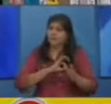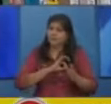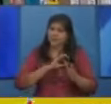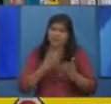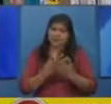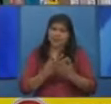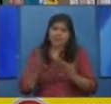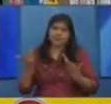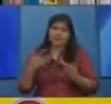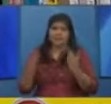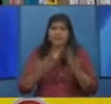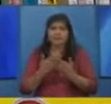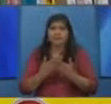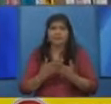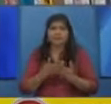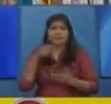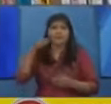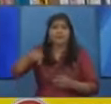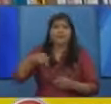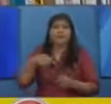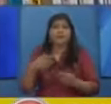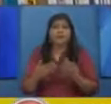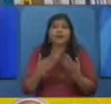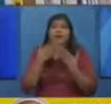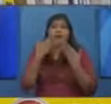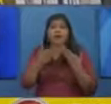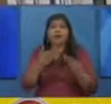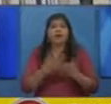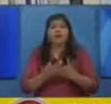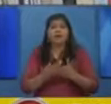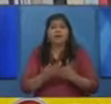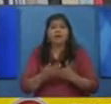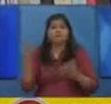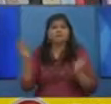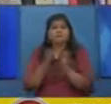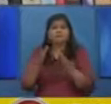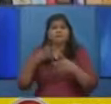உங்ககிட்ட பேசியதில் எனக்கு ரொம்ப மகிழ்ச்சி.